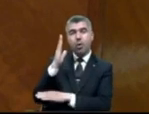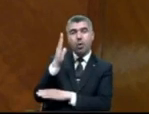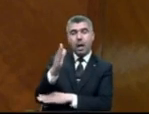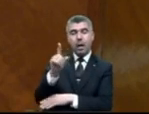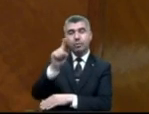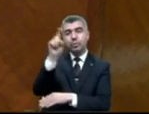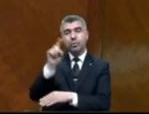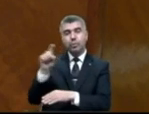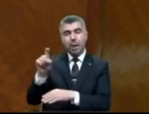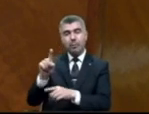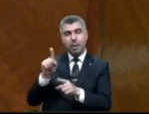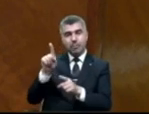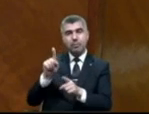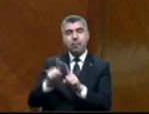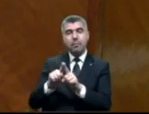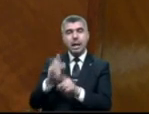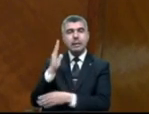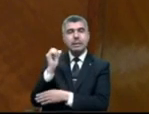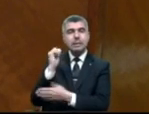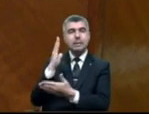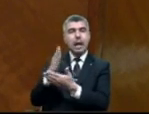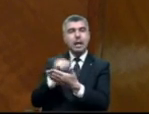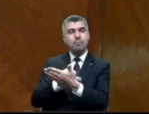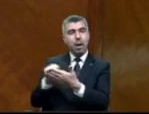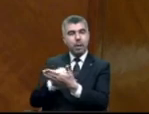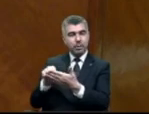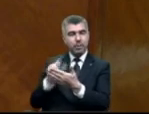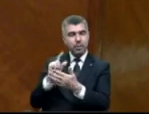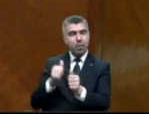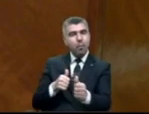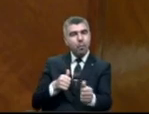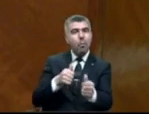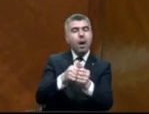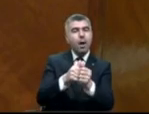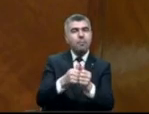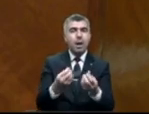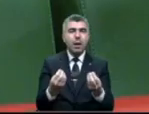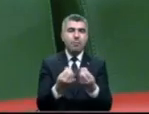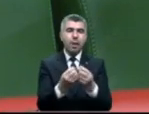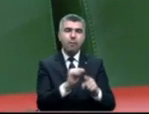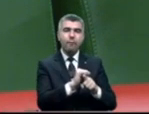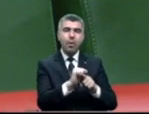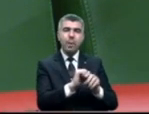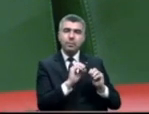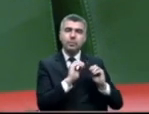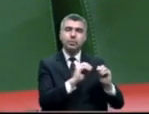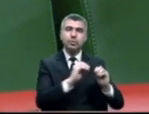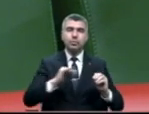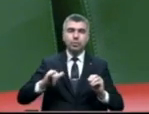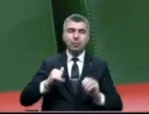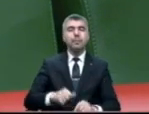نظام تحفيزي ملائم وآليات لمواكبة ومواكبة وتطير الشباب، تنويع